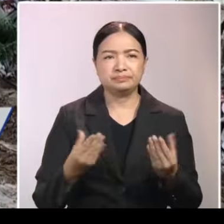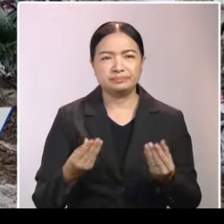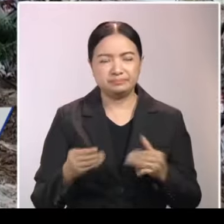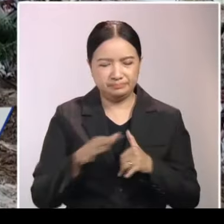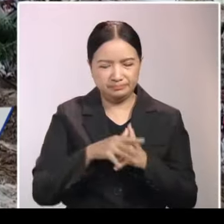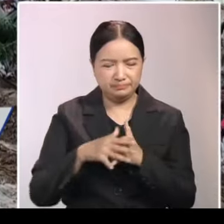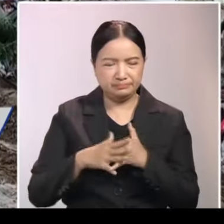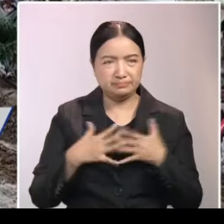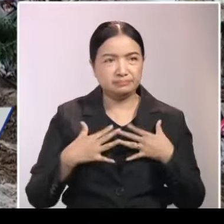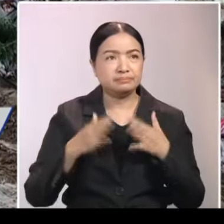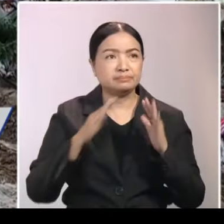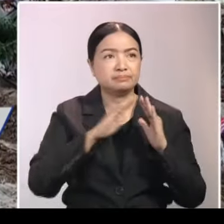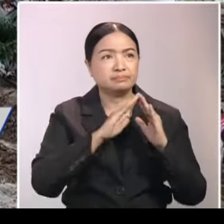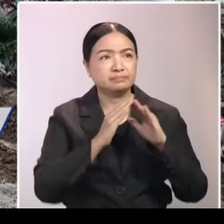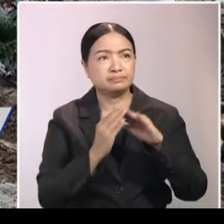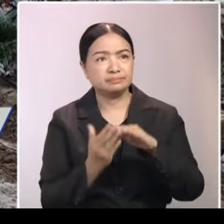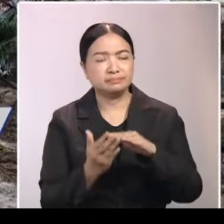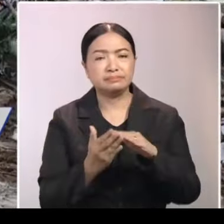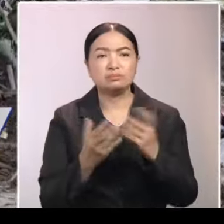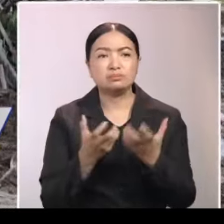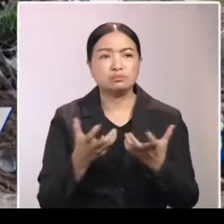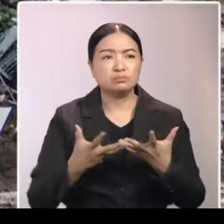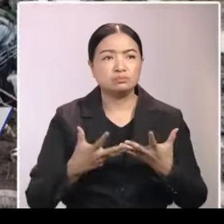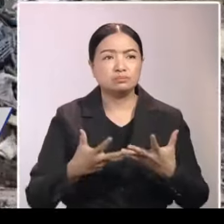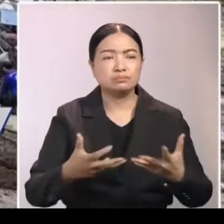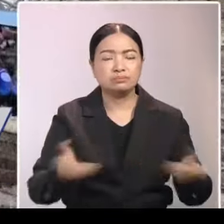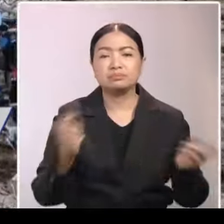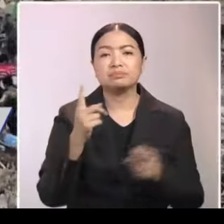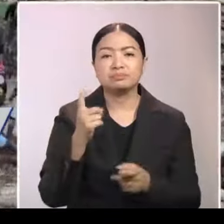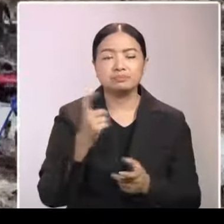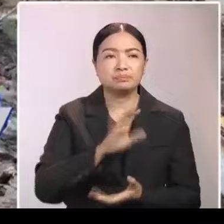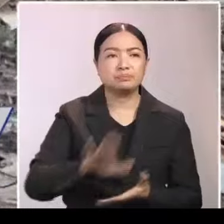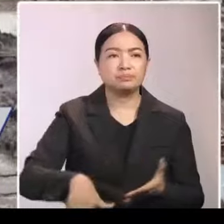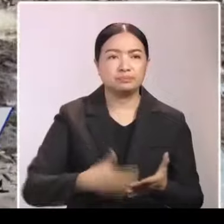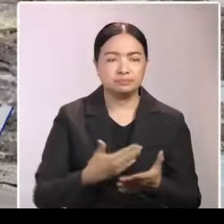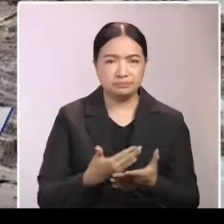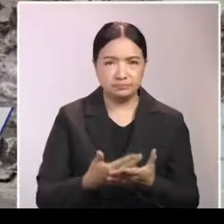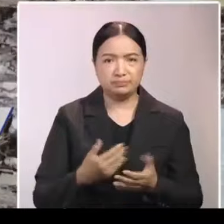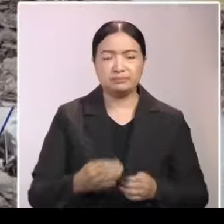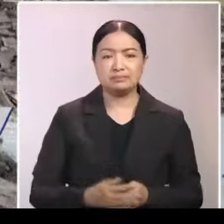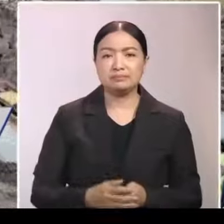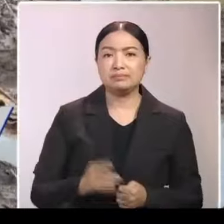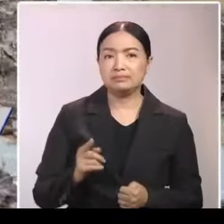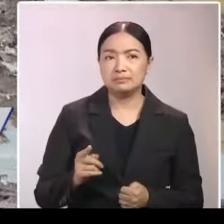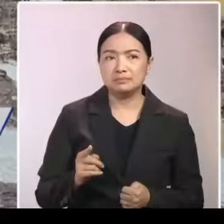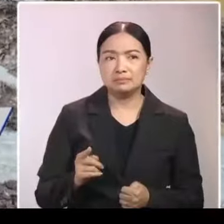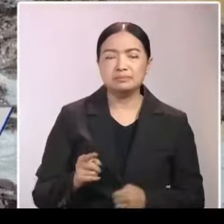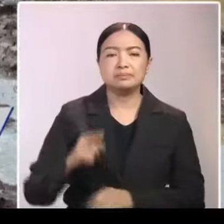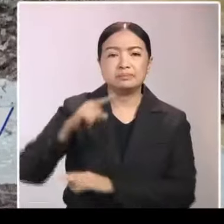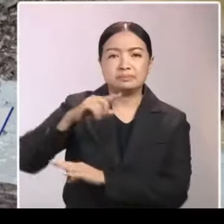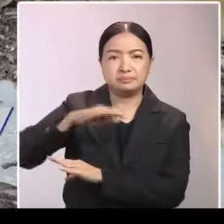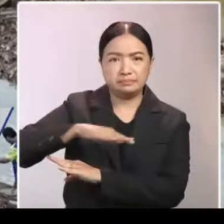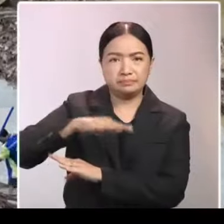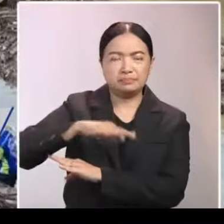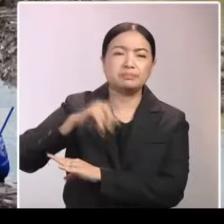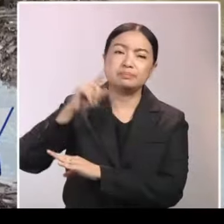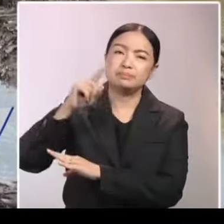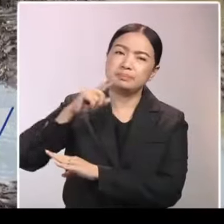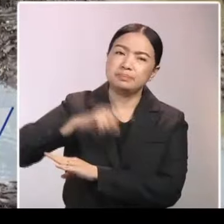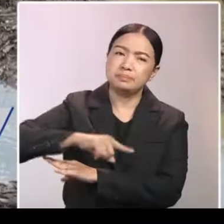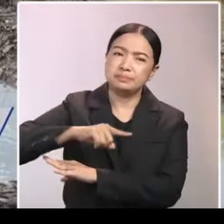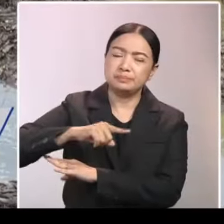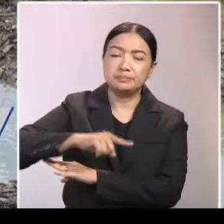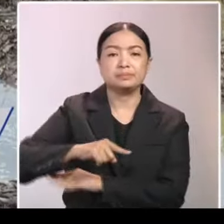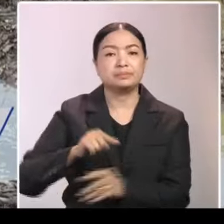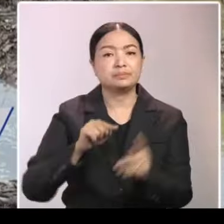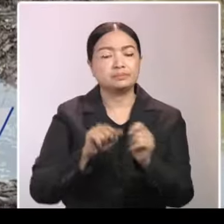โคลนนะหลังคาก็พังลงมาข้าวของภายในบ้านเสียหายทั้งหมดเลยค่ะครับเหตุการณ์นี้เกิดขึ้นช่วงบ่ายๆครับเมื่อวานนี้ในพื้นที่